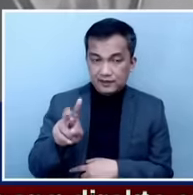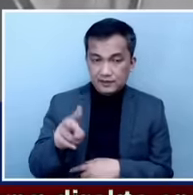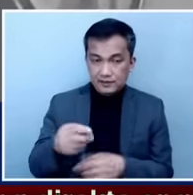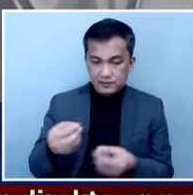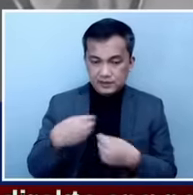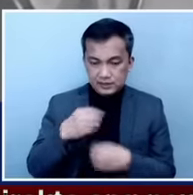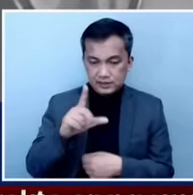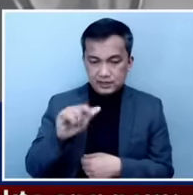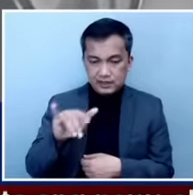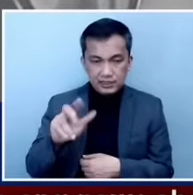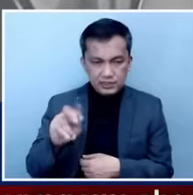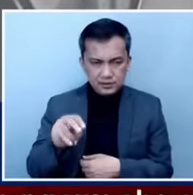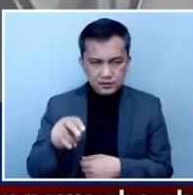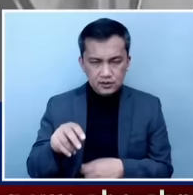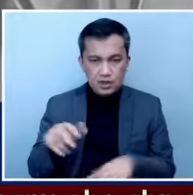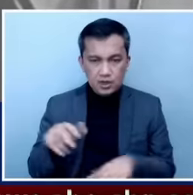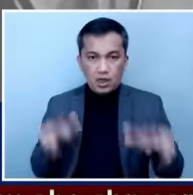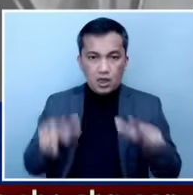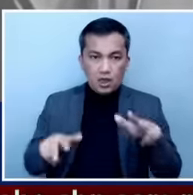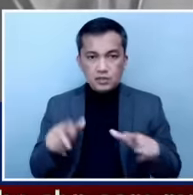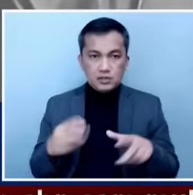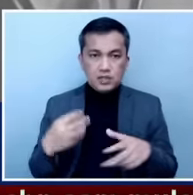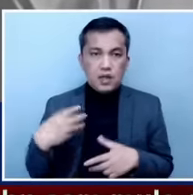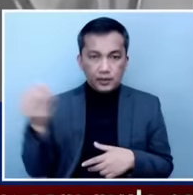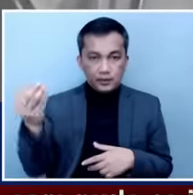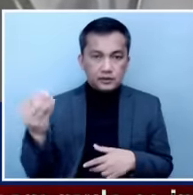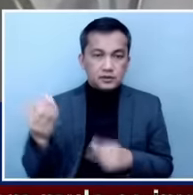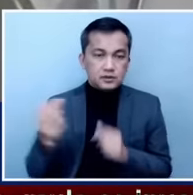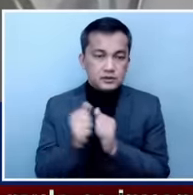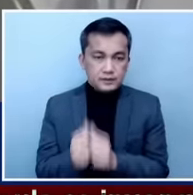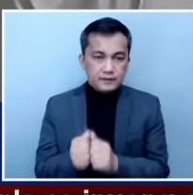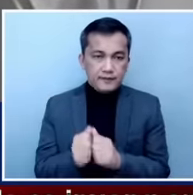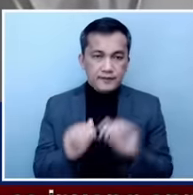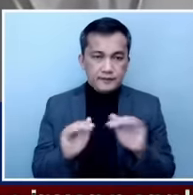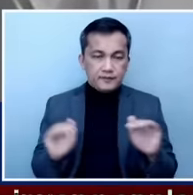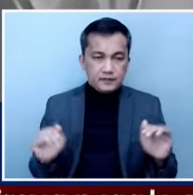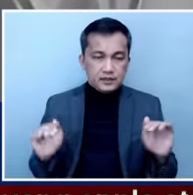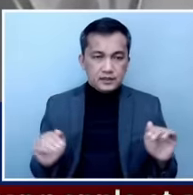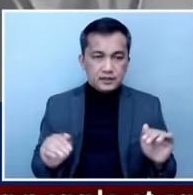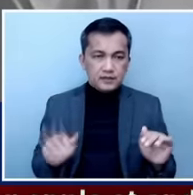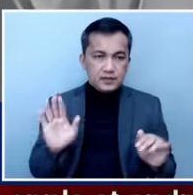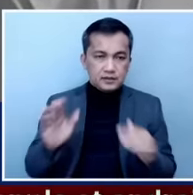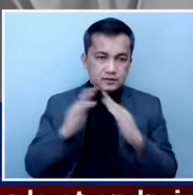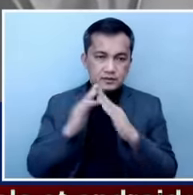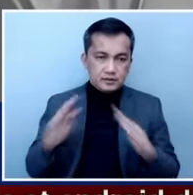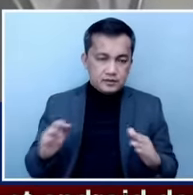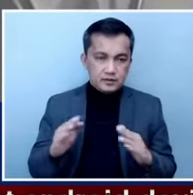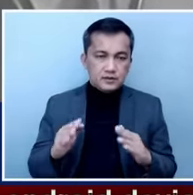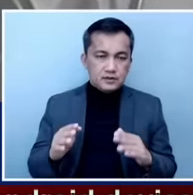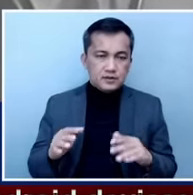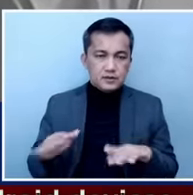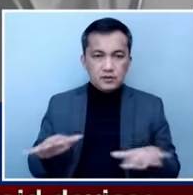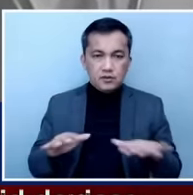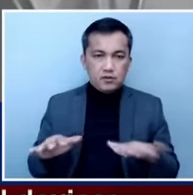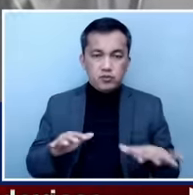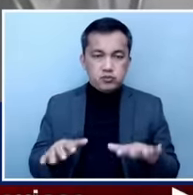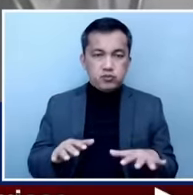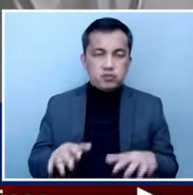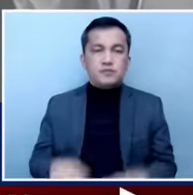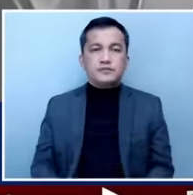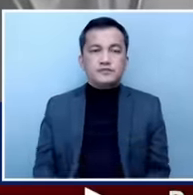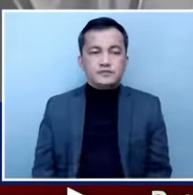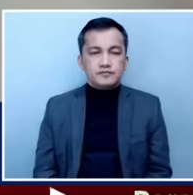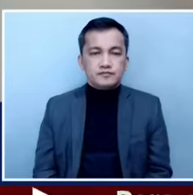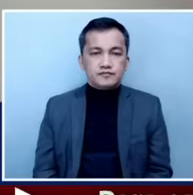Saplad, nagkumahog silang lumabas kasama ng mga bata sa kanilang bahay nang yumanig ang lindol.